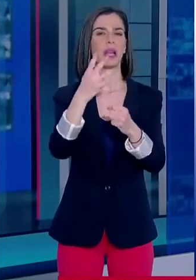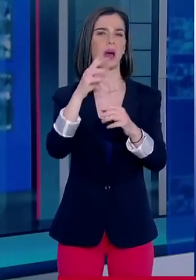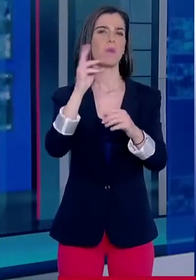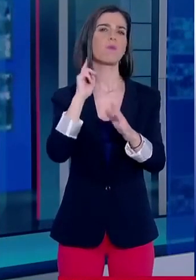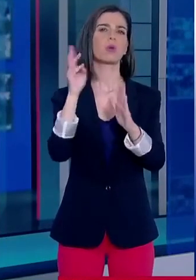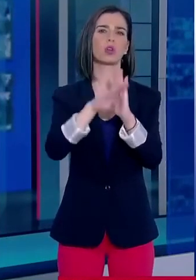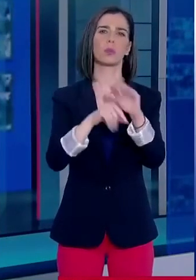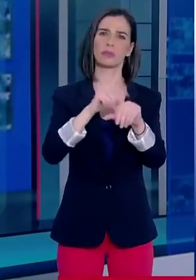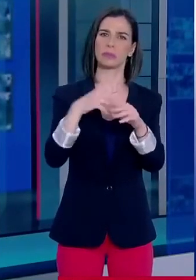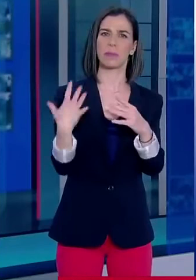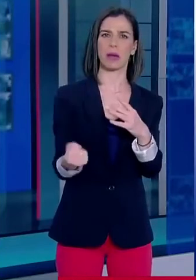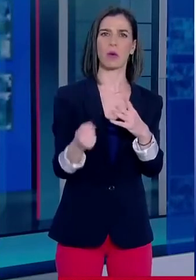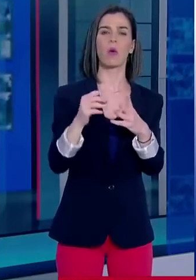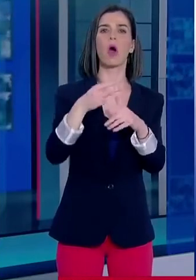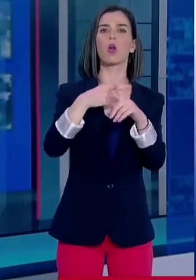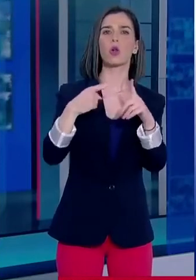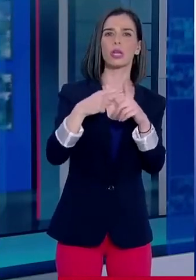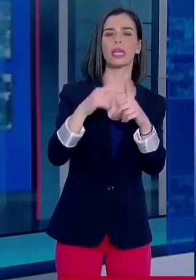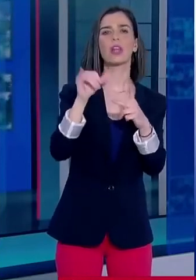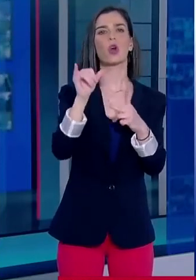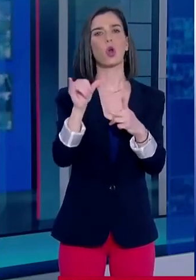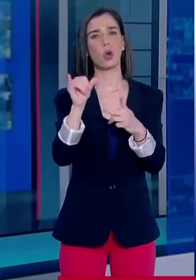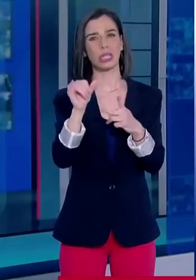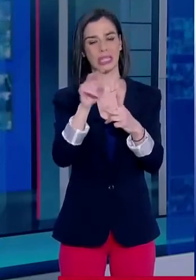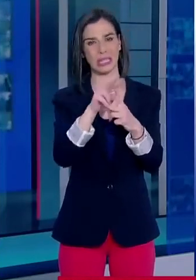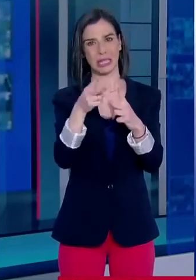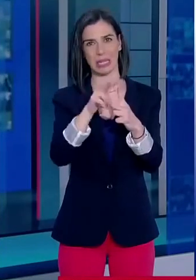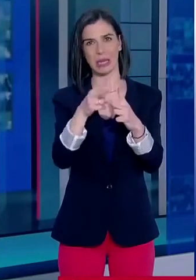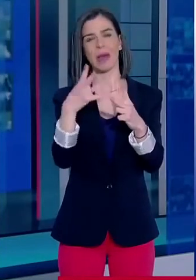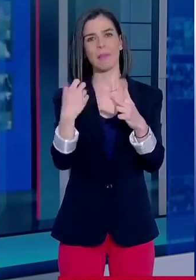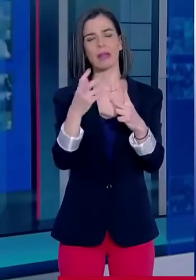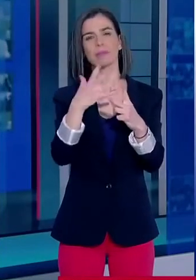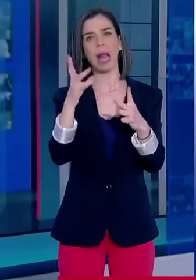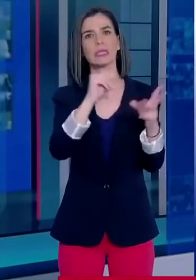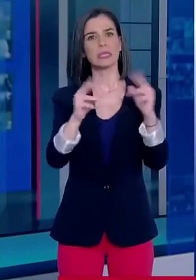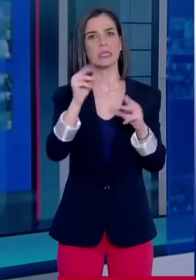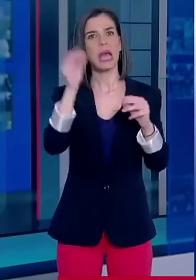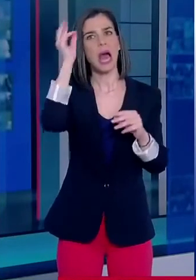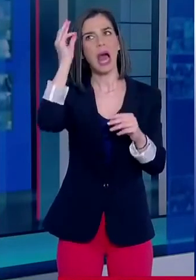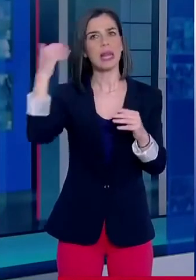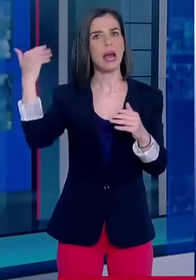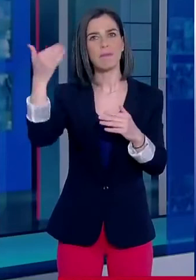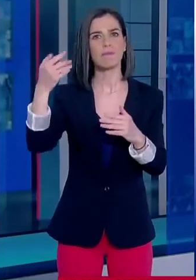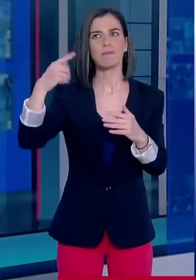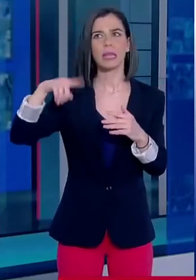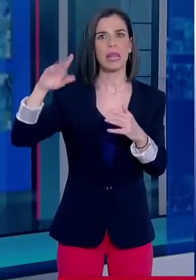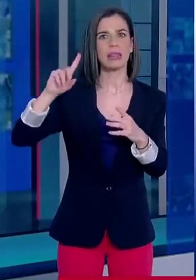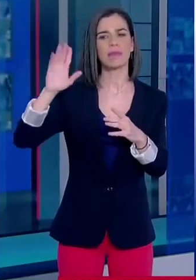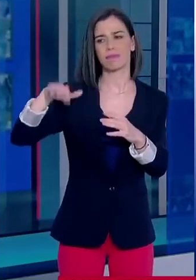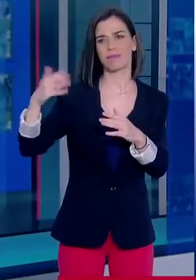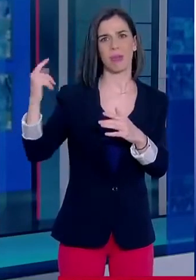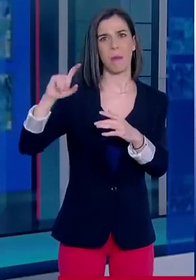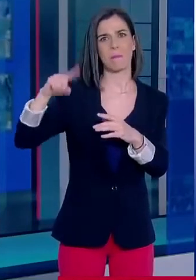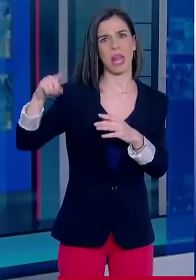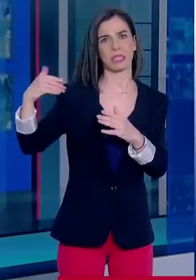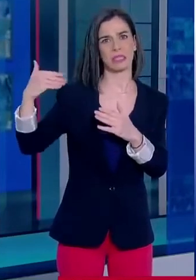διαθέσιμα. Για τη χλωροκίνη και η υδροχλωροκίνη, ωστόσο, έχει ανοίξει μεγάλη συζήτηση στη Γαλλία τα τελευταία 24 ώρα, στην οποία